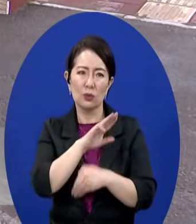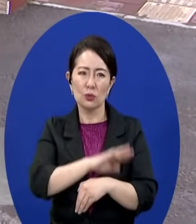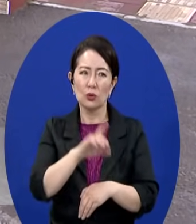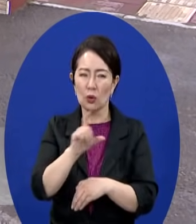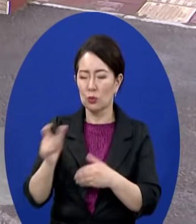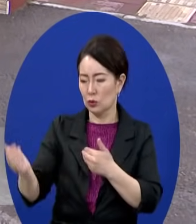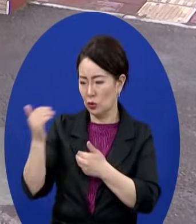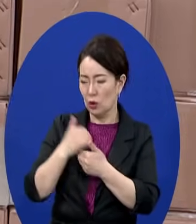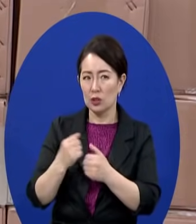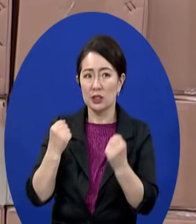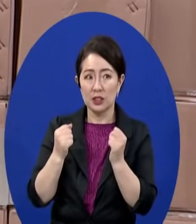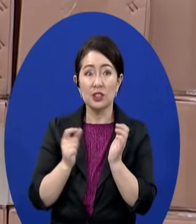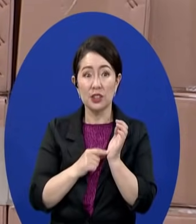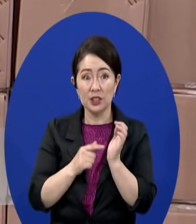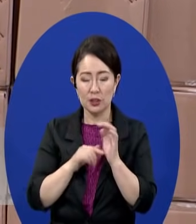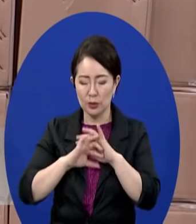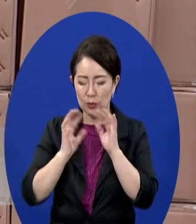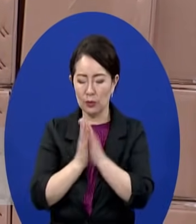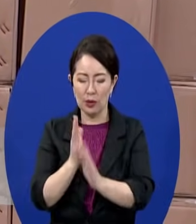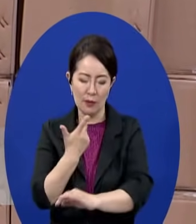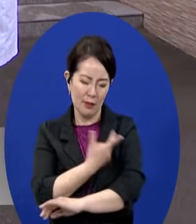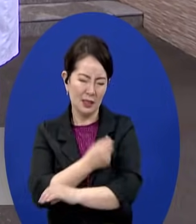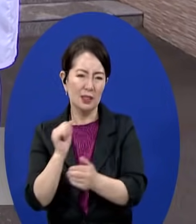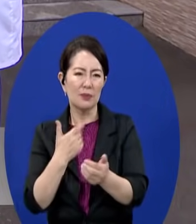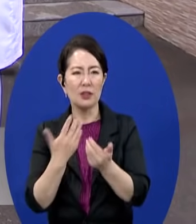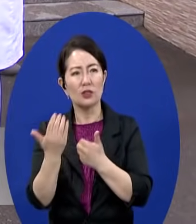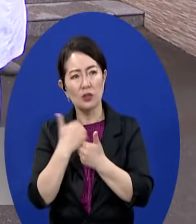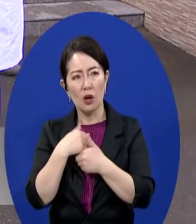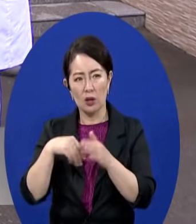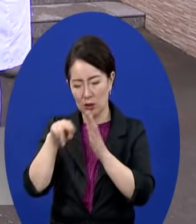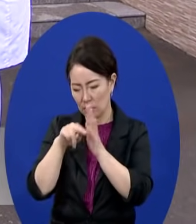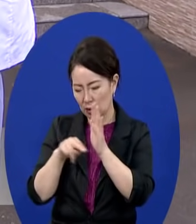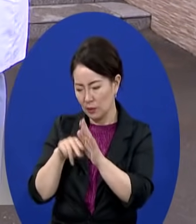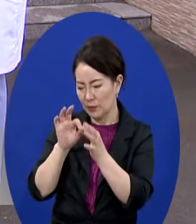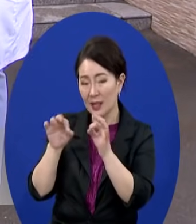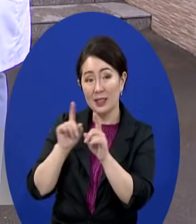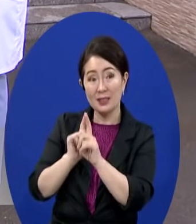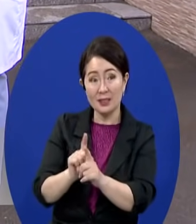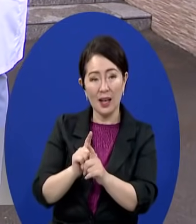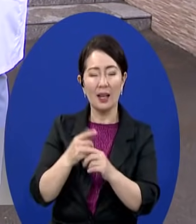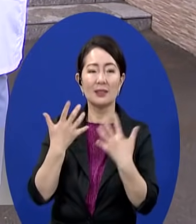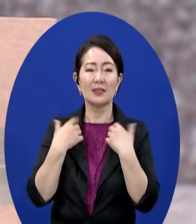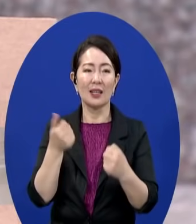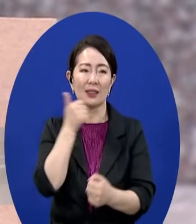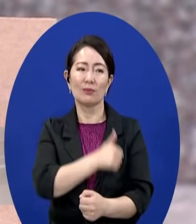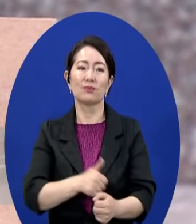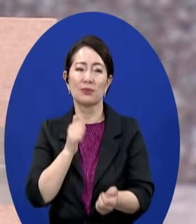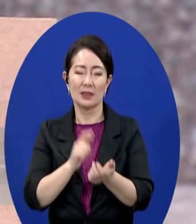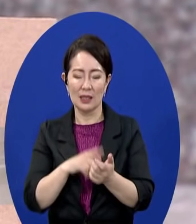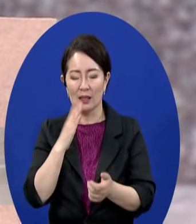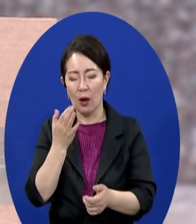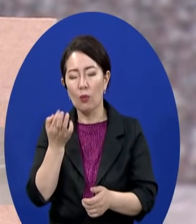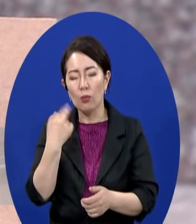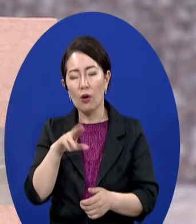хичээл зүтгэлж чухал. Тиймээс нийтээрээ вакцинда идэвхтэй хамрагдаж, халдвар хамгааллын дэглэмээ баримталж, дархлаагаа дүүрэн байлгахыг 5 богд